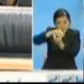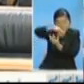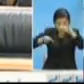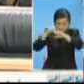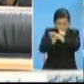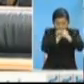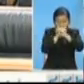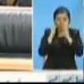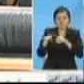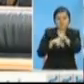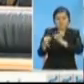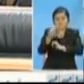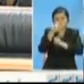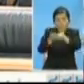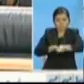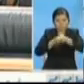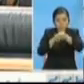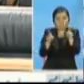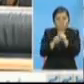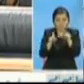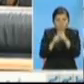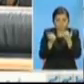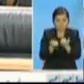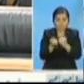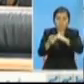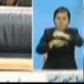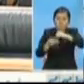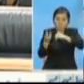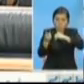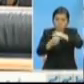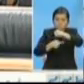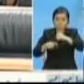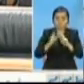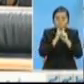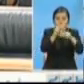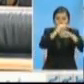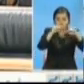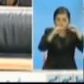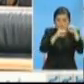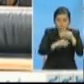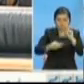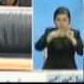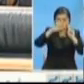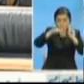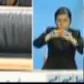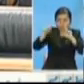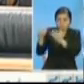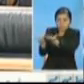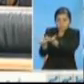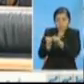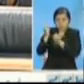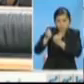านมันจึงเป็นเหตุผลที่บอกว่าชาวนาไม่ได้15,000หักลบหลงจงแล้วเหลือประมาณ